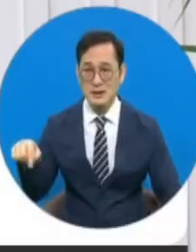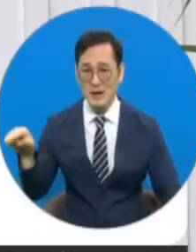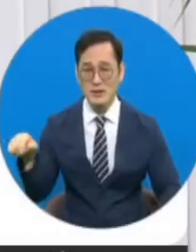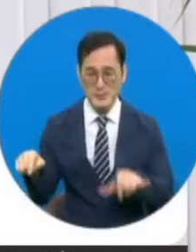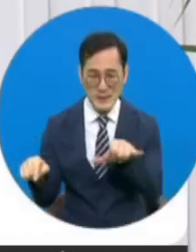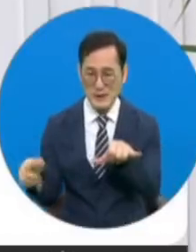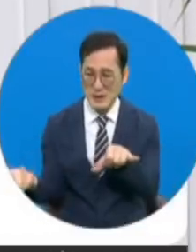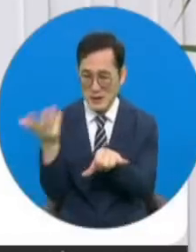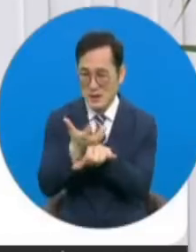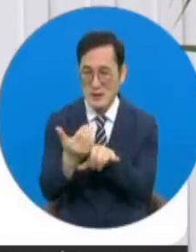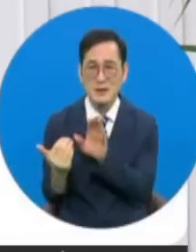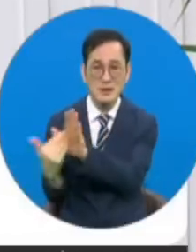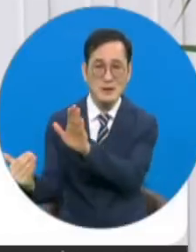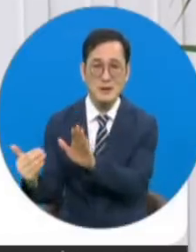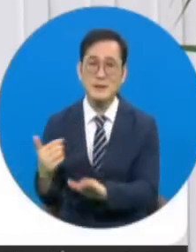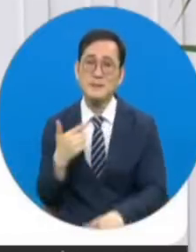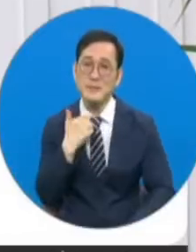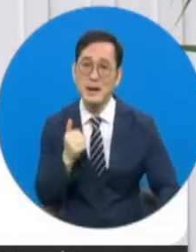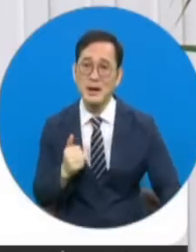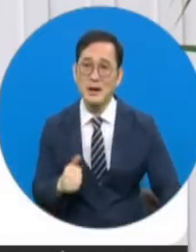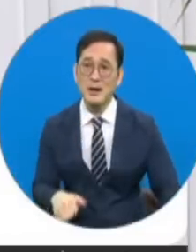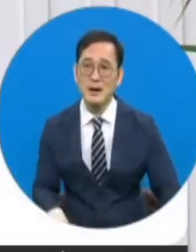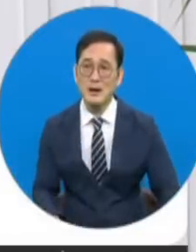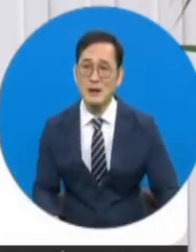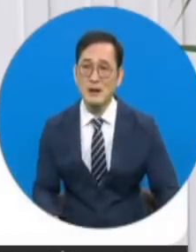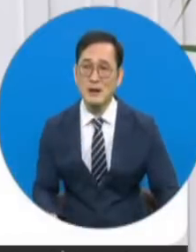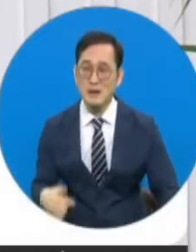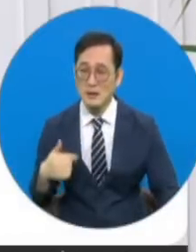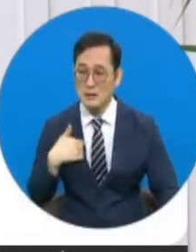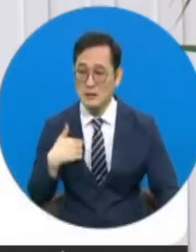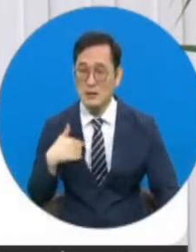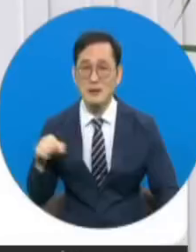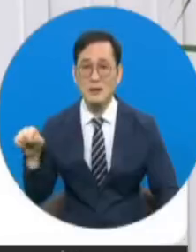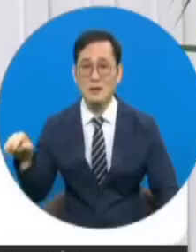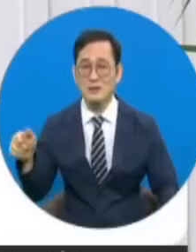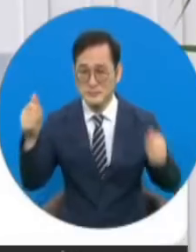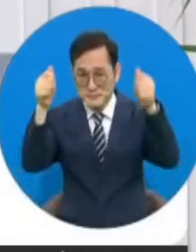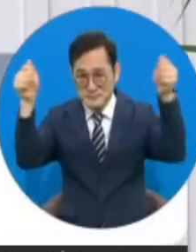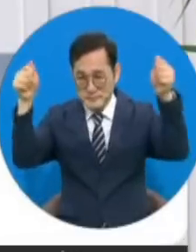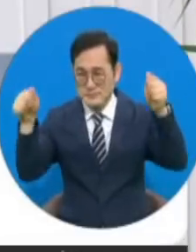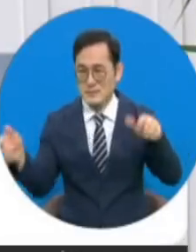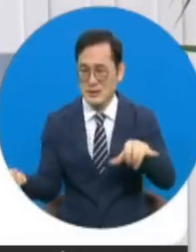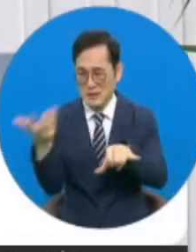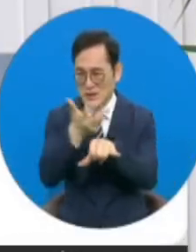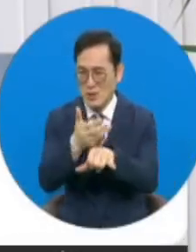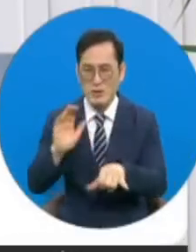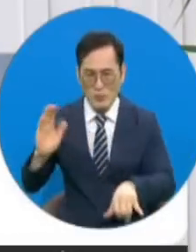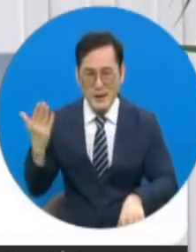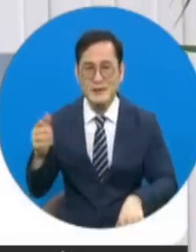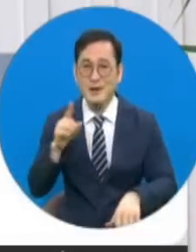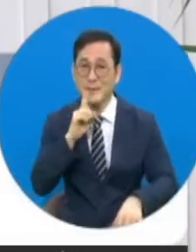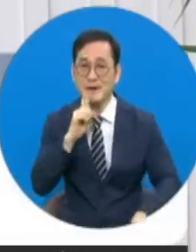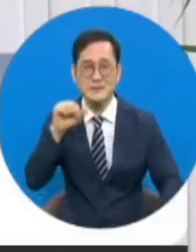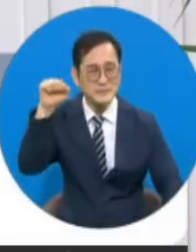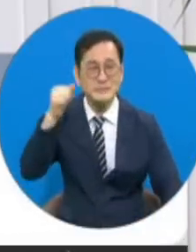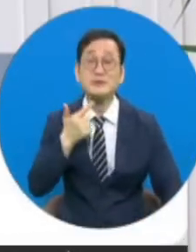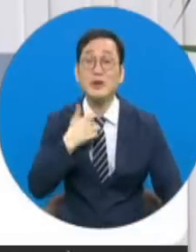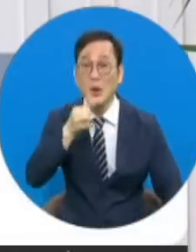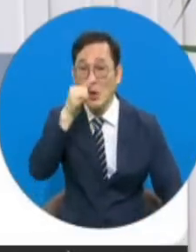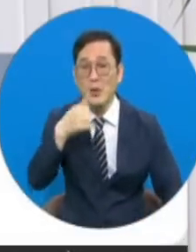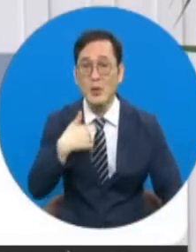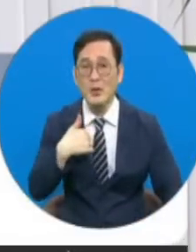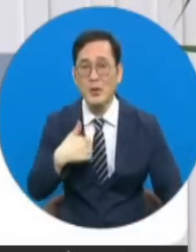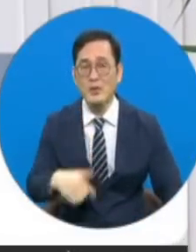기억이 있습니다 전용기 안 태워 가지고 제가 전용기를 태워주라고 국회에서 한번 그 플래카드로 시위를 한 적도 있는 거 같은데 실제로 KBS